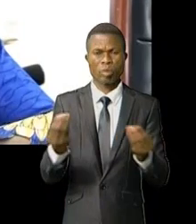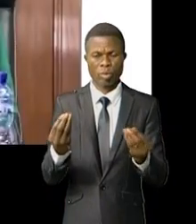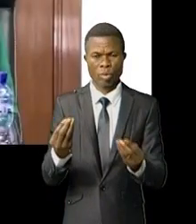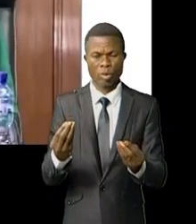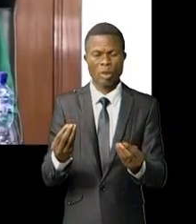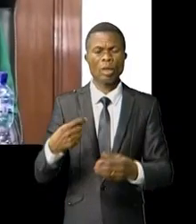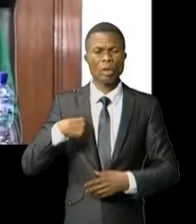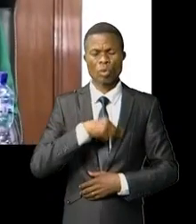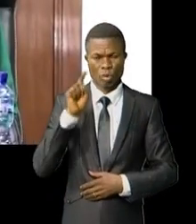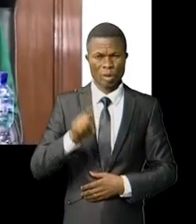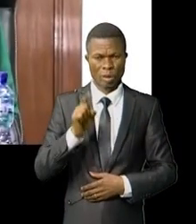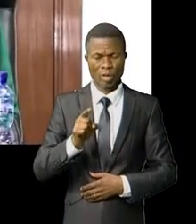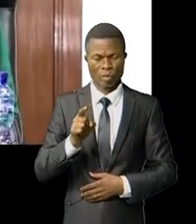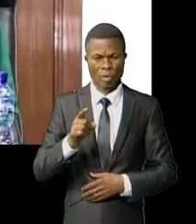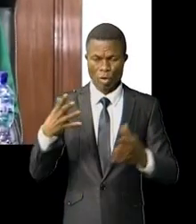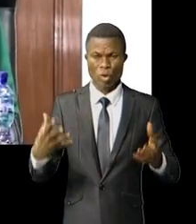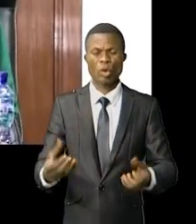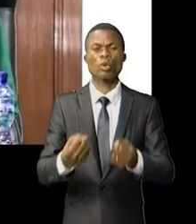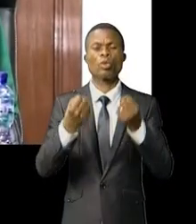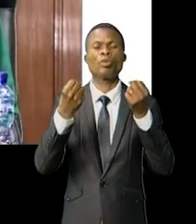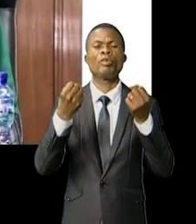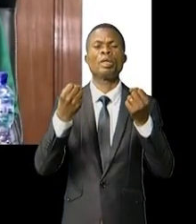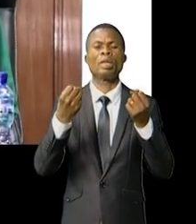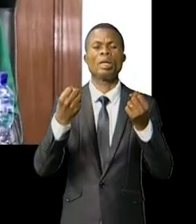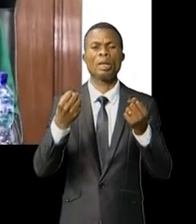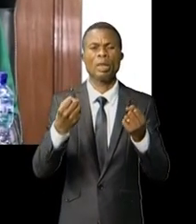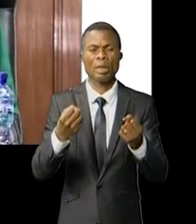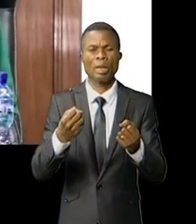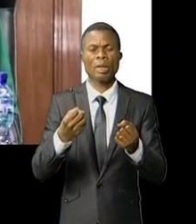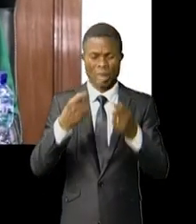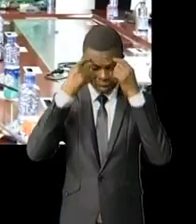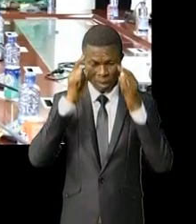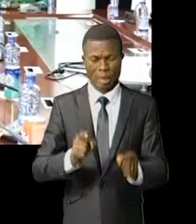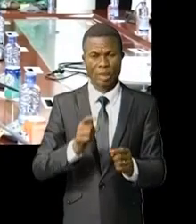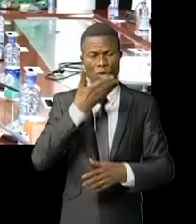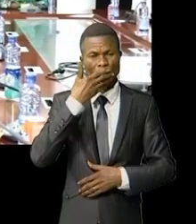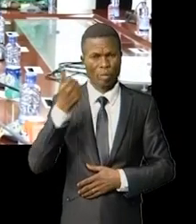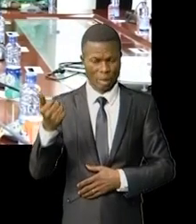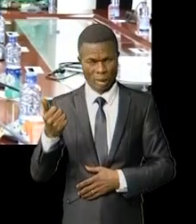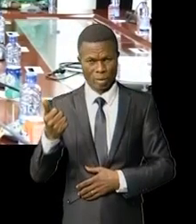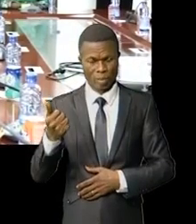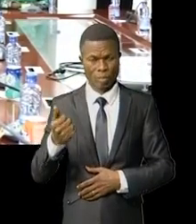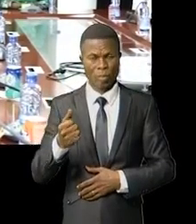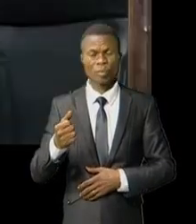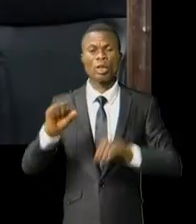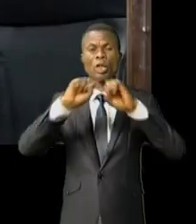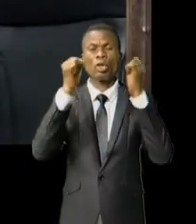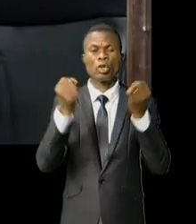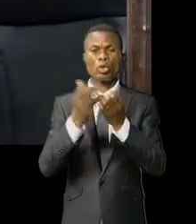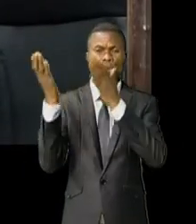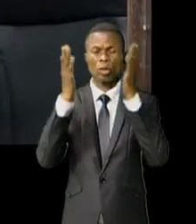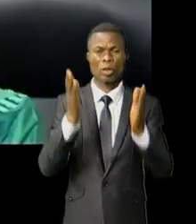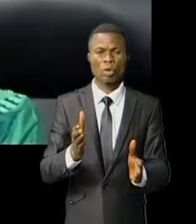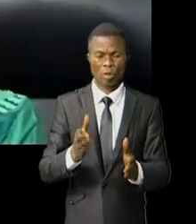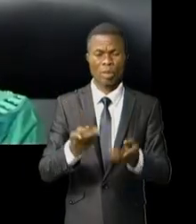puissions aboutir à des bonnes conclusions. La Société commerciale de transport et de port qui n'a plus connu